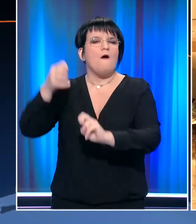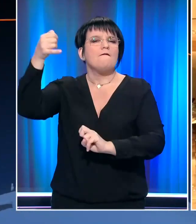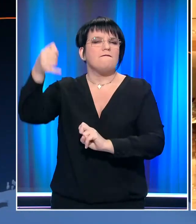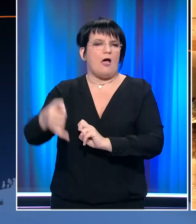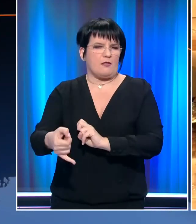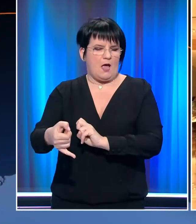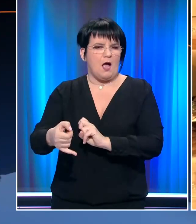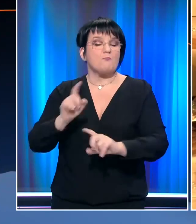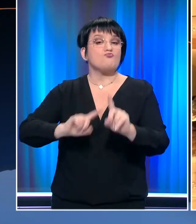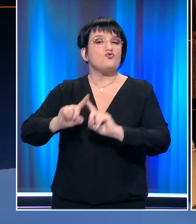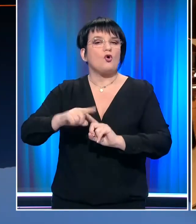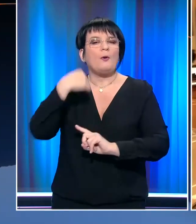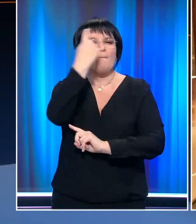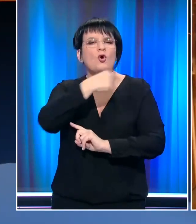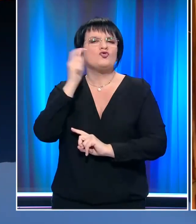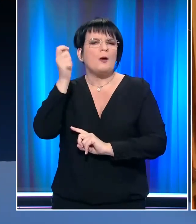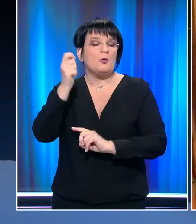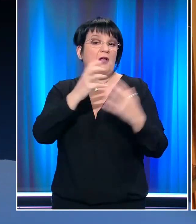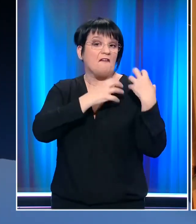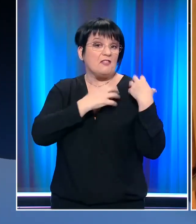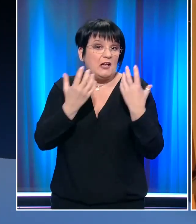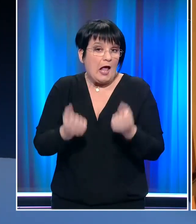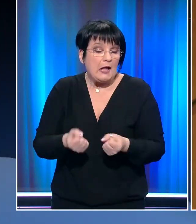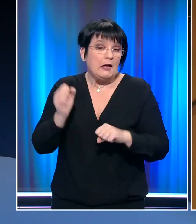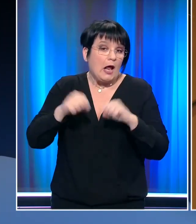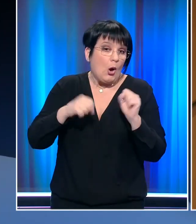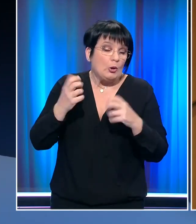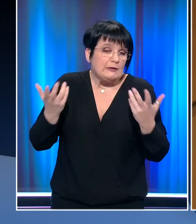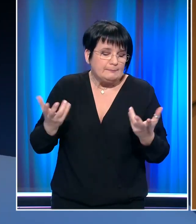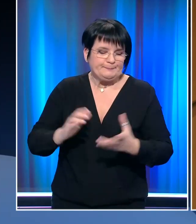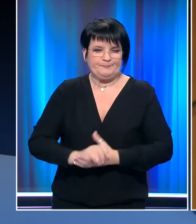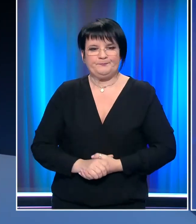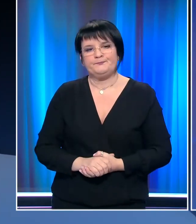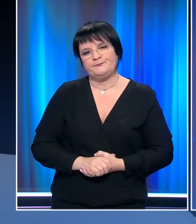να ερευνήσει εάν προκύπτουν ποινικές ευθύνες πολιτικών προσώπων.